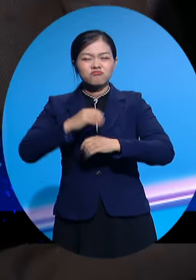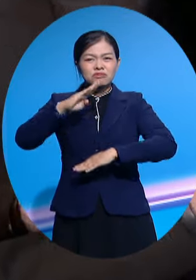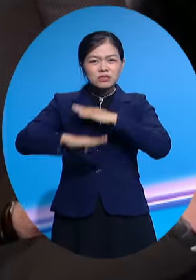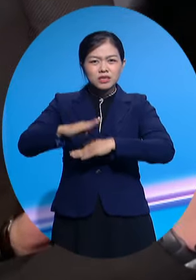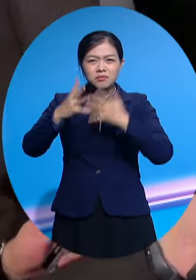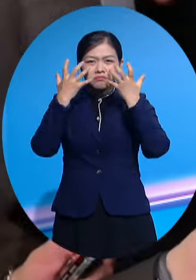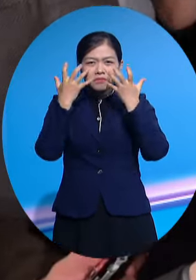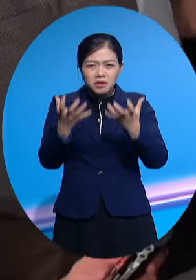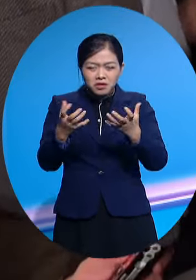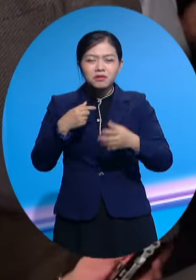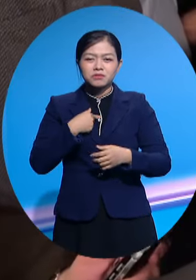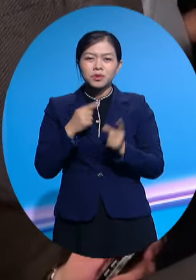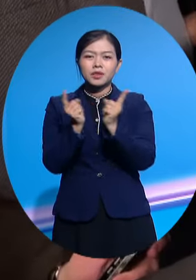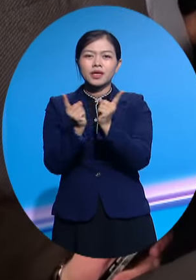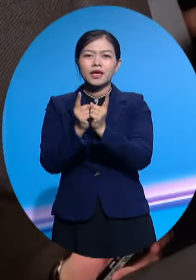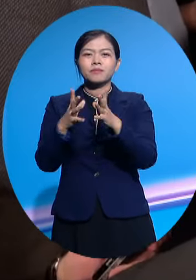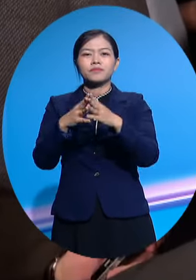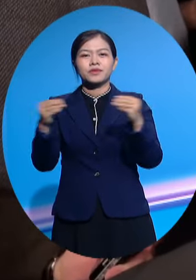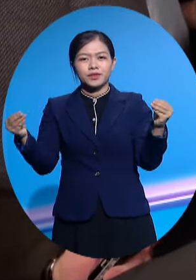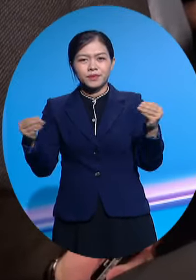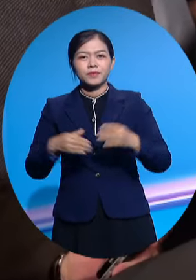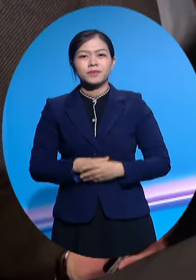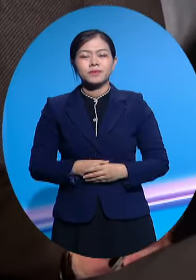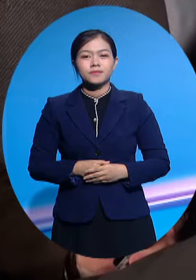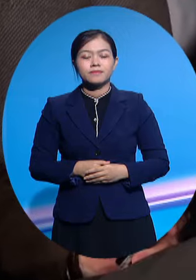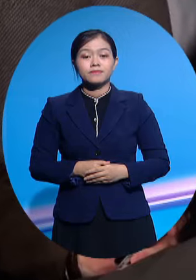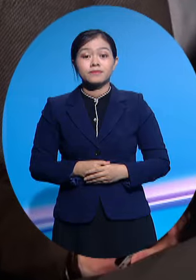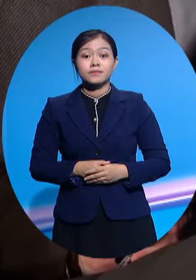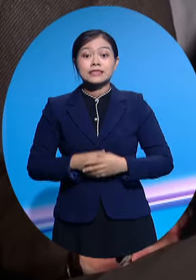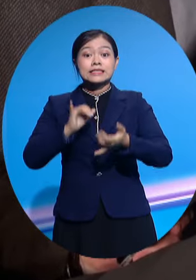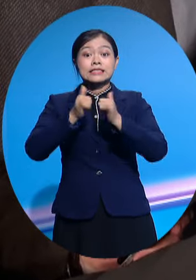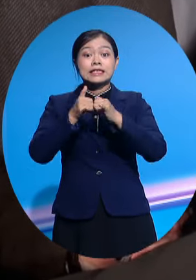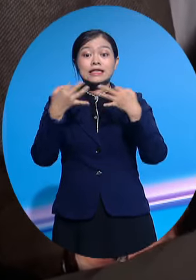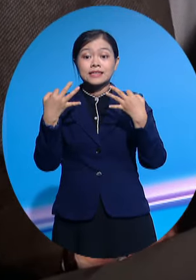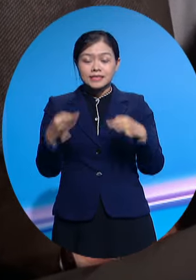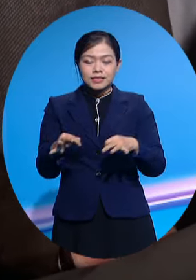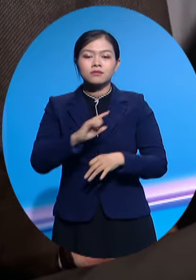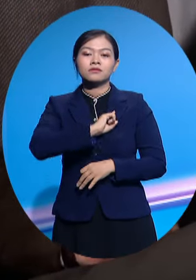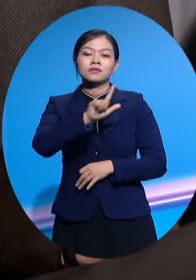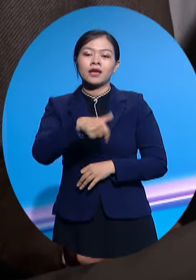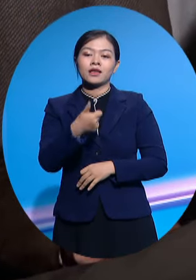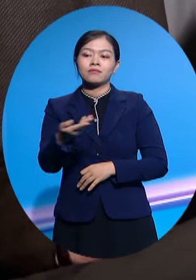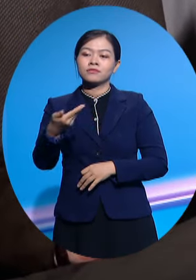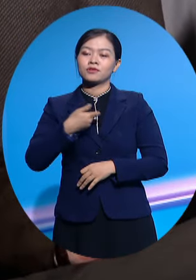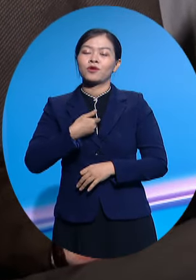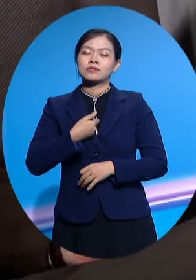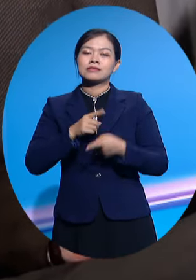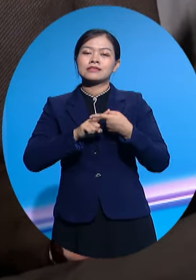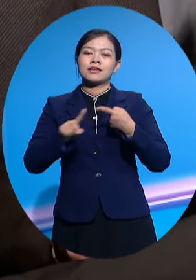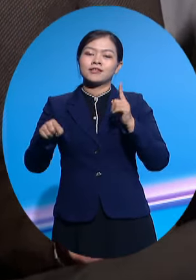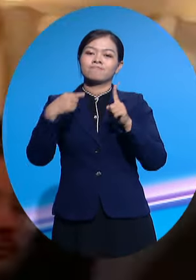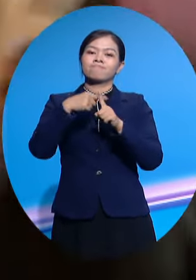đã củng cố tôi cả về mặt cá nhân lẫn hình ảnh trước công chúng. Bất kể điều gì kết quả, trải nghiệm này cũng mang lại cho tôi nhiều giá trị tích